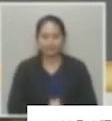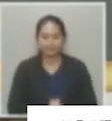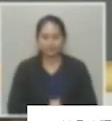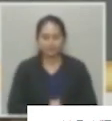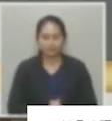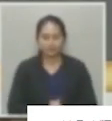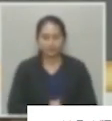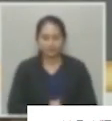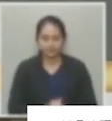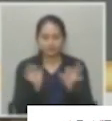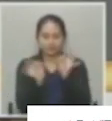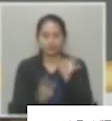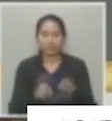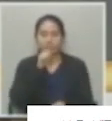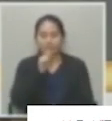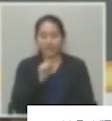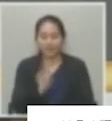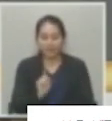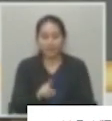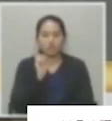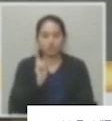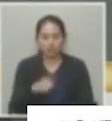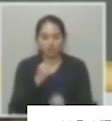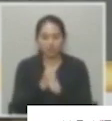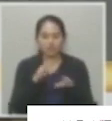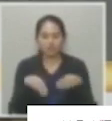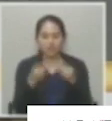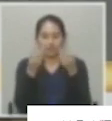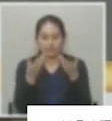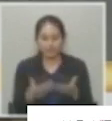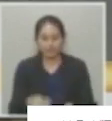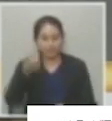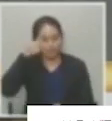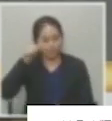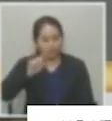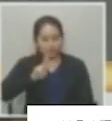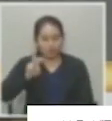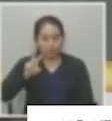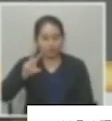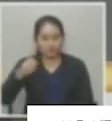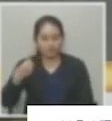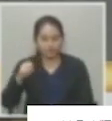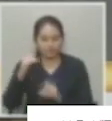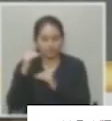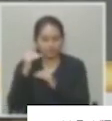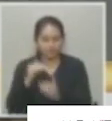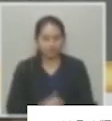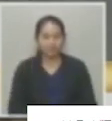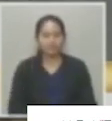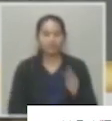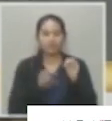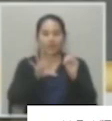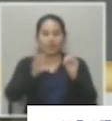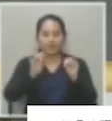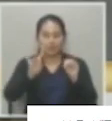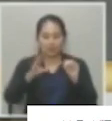สั่งว่าต้องทำให้เสร็จภายใน240วันในมาตราไหนบ้างครับในมาตรา